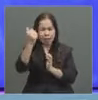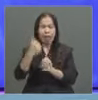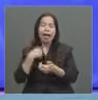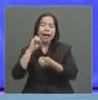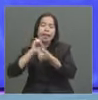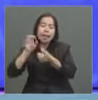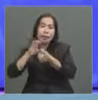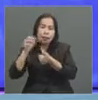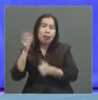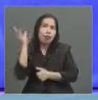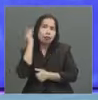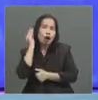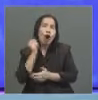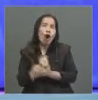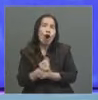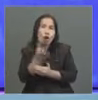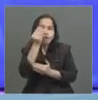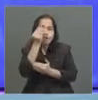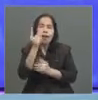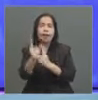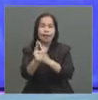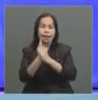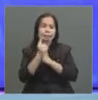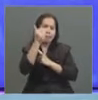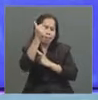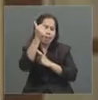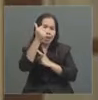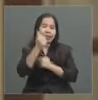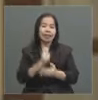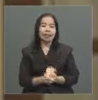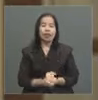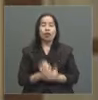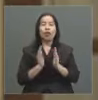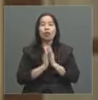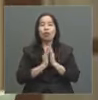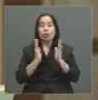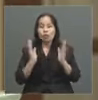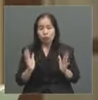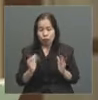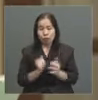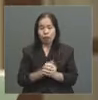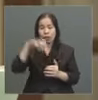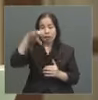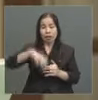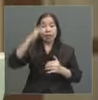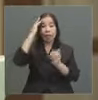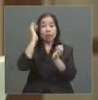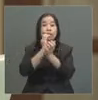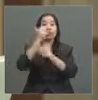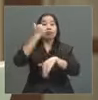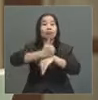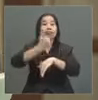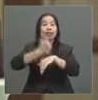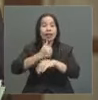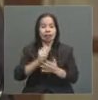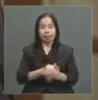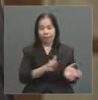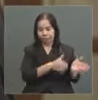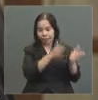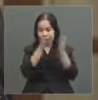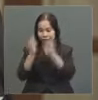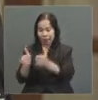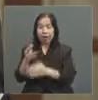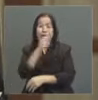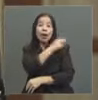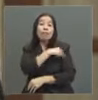ะนำและปฏิบัติตามคำแนะนำเจ้าที่ครับ ค่ะขอบพระคุณท่านโฆษกสำนักงานตำรวจแห่งชาตินะคะถามมาทางคุณหมอท